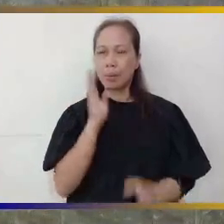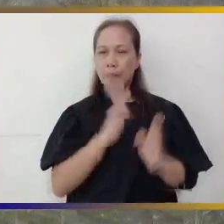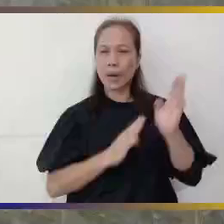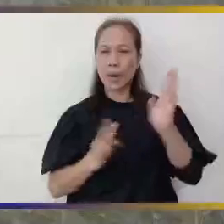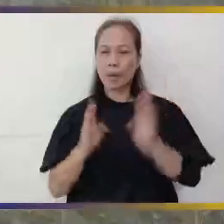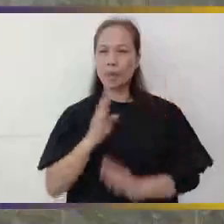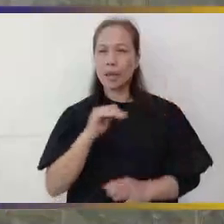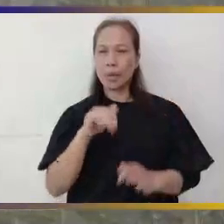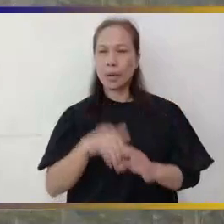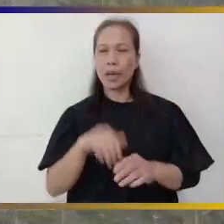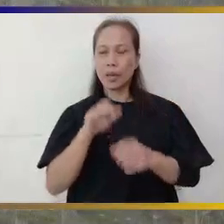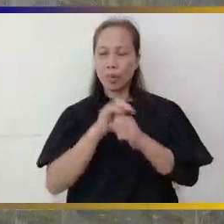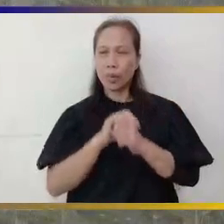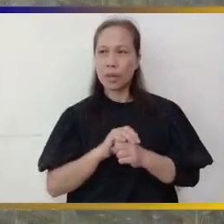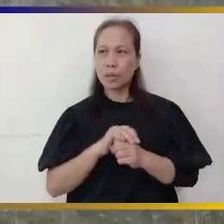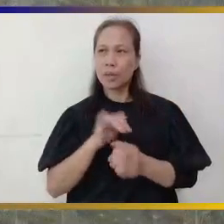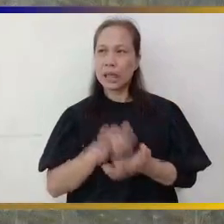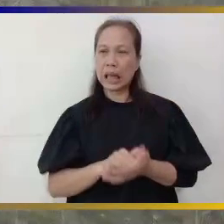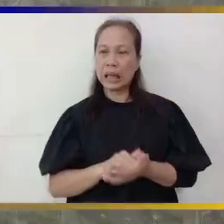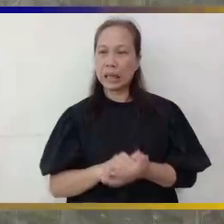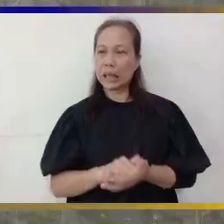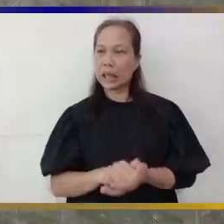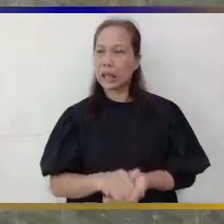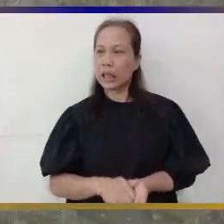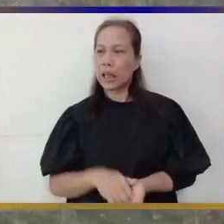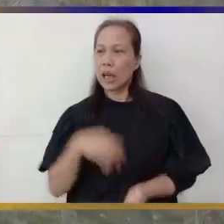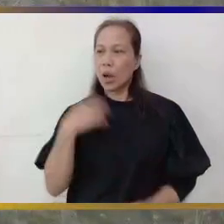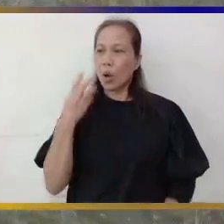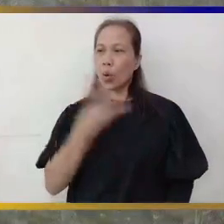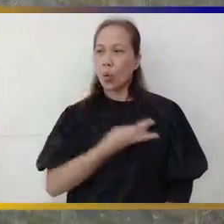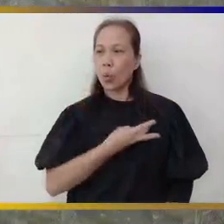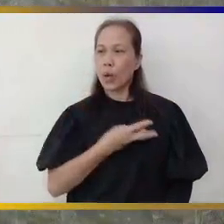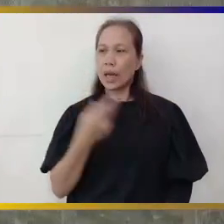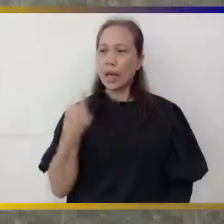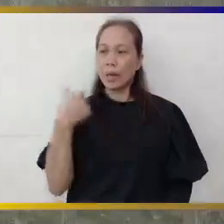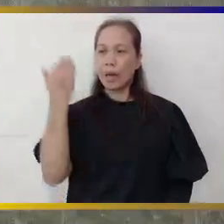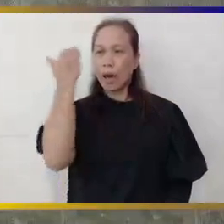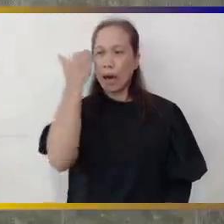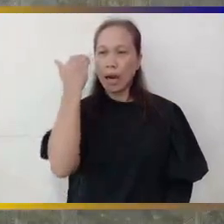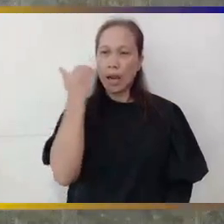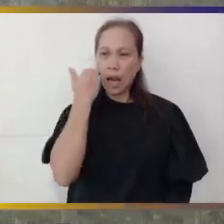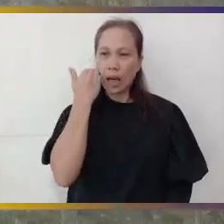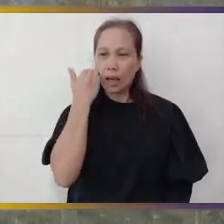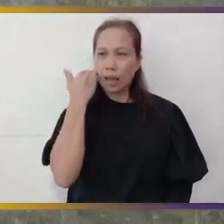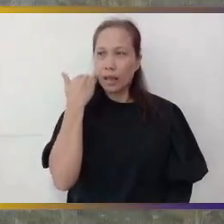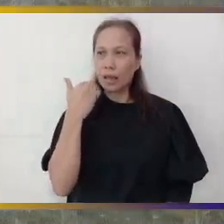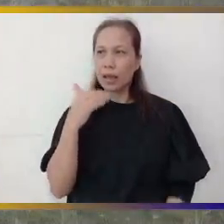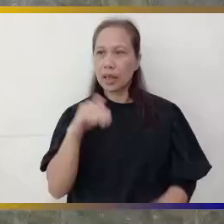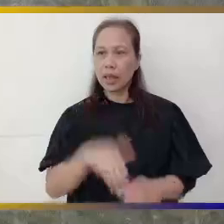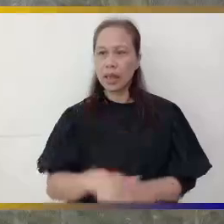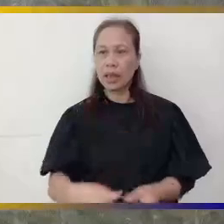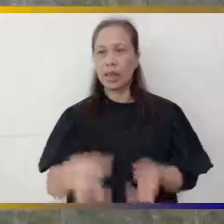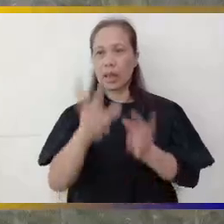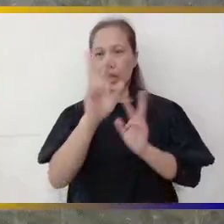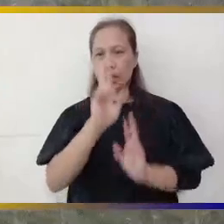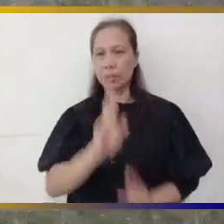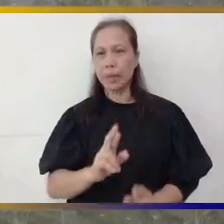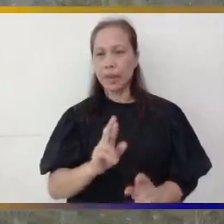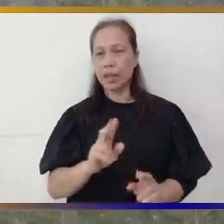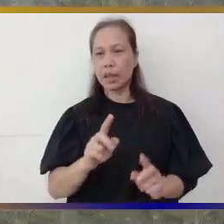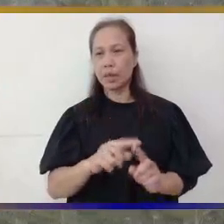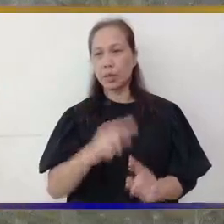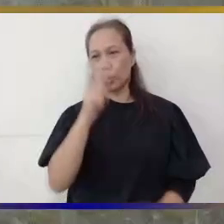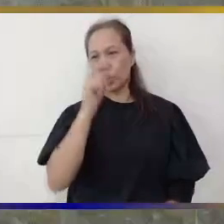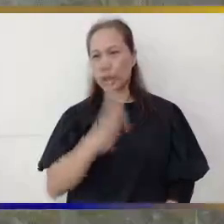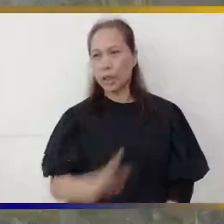Diyos Kaya nga sinasabi ko pinag-uusap kinakausap ko si John Hill nag-uusap kami pag ano m ituturo niyo R Sunday school